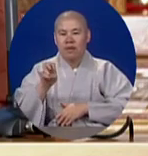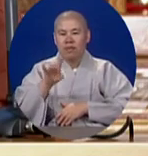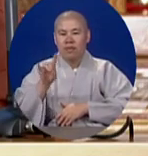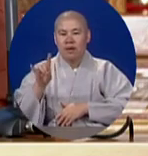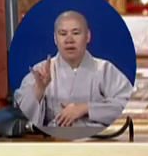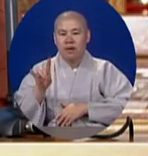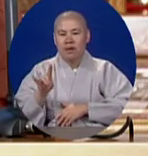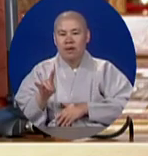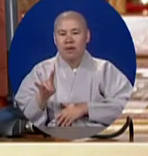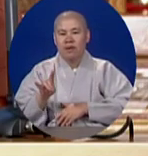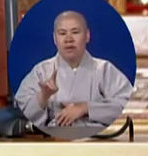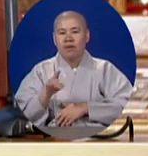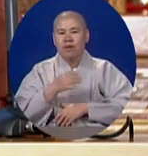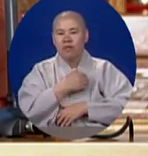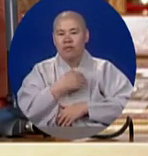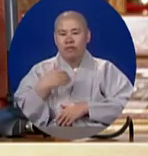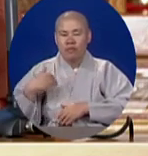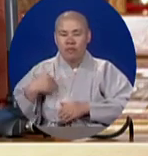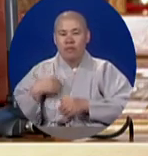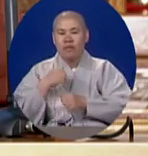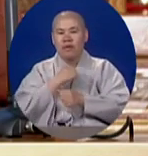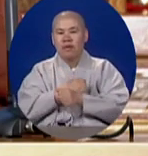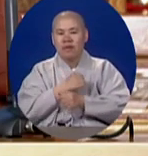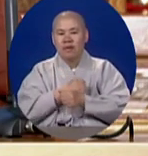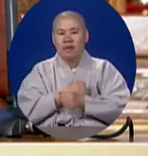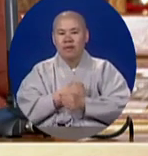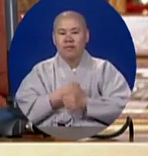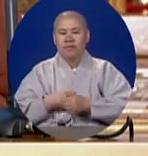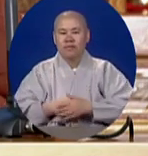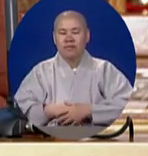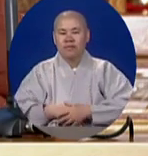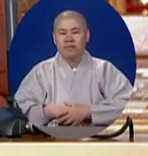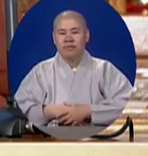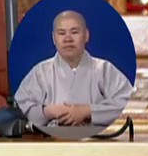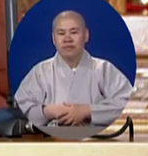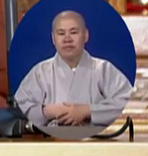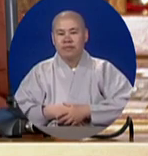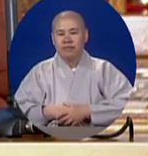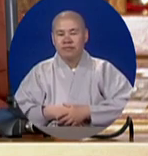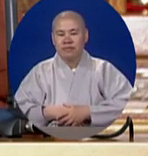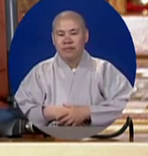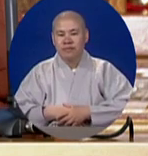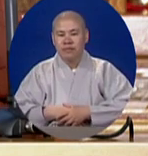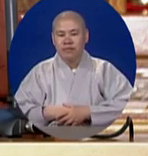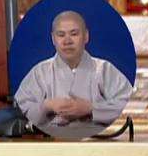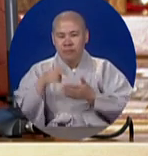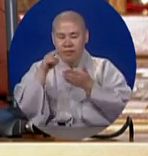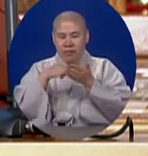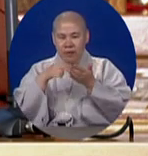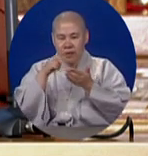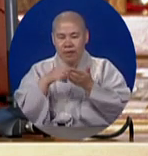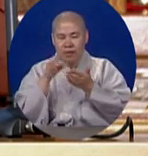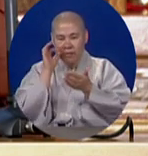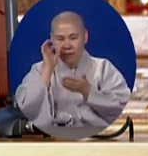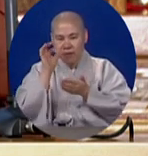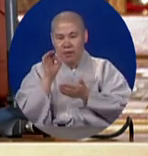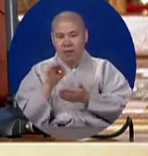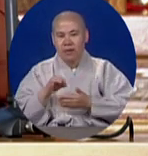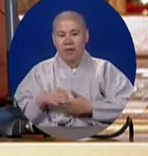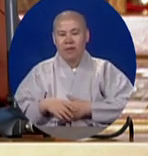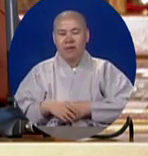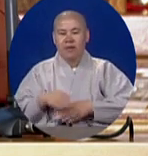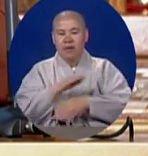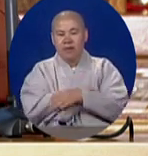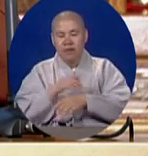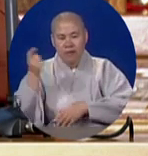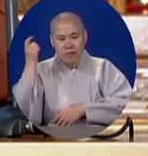뒤에 구조가 다 똑같아요. 그래서 이걸 번역된 걸 한번 그냥 읽어만 보겠습니다. 잘